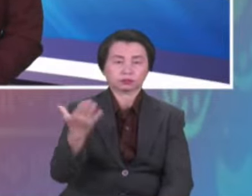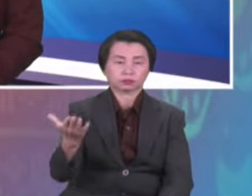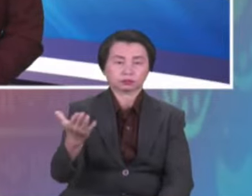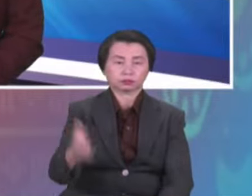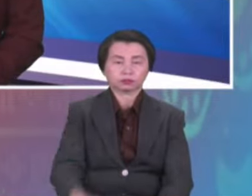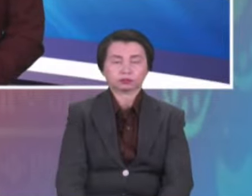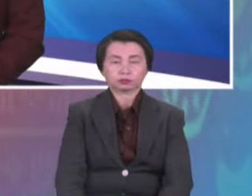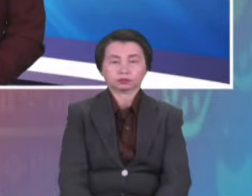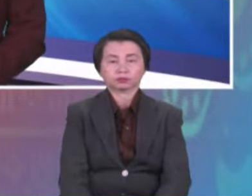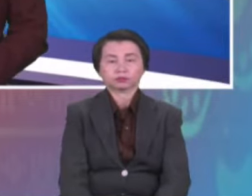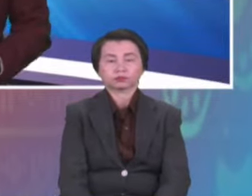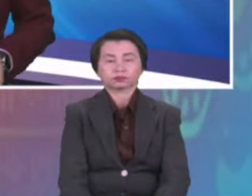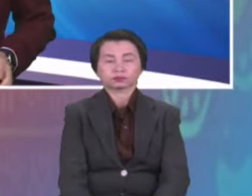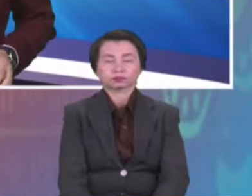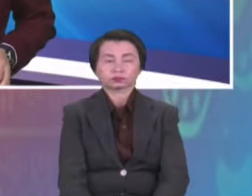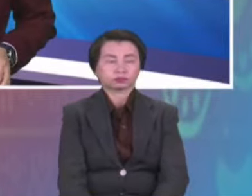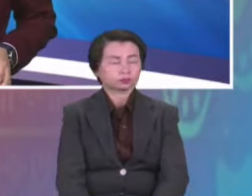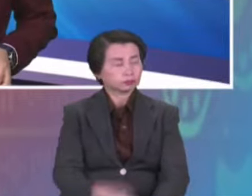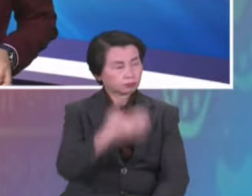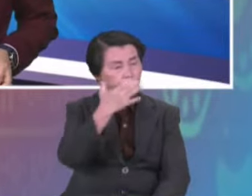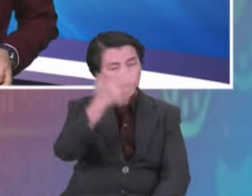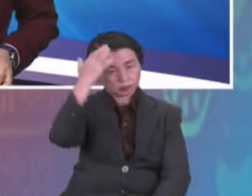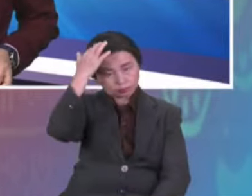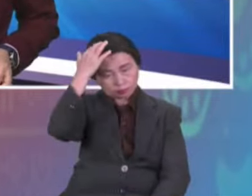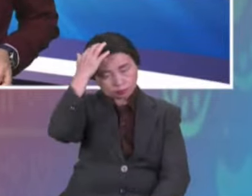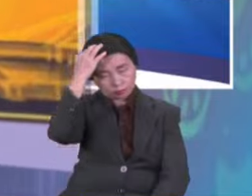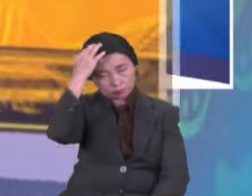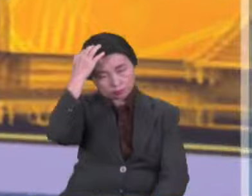Sahih. Terima kasih Edwin.